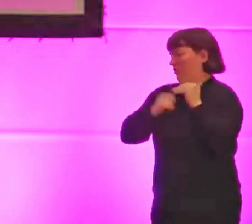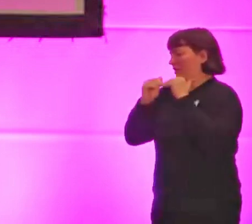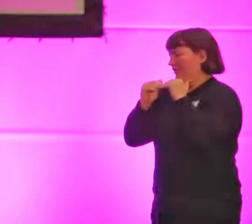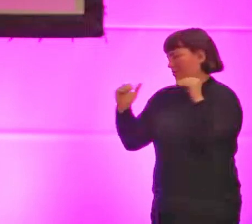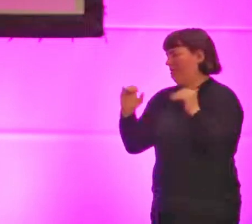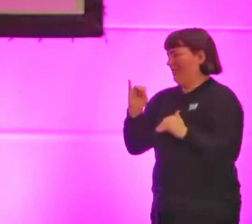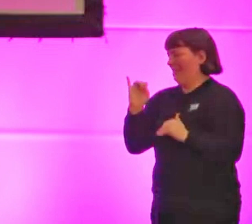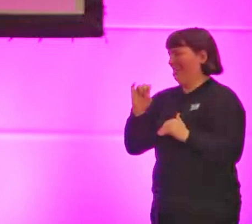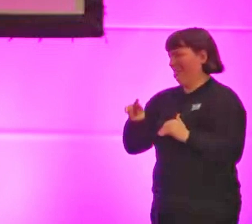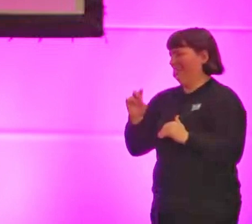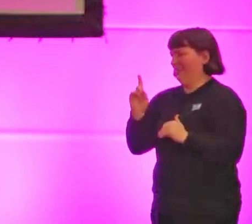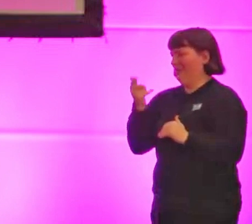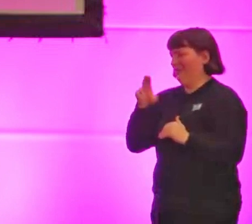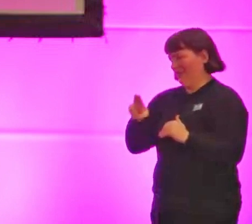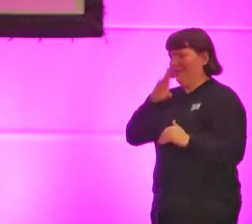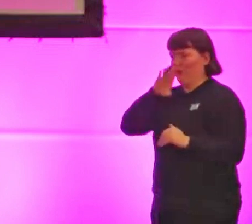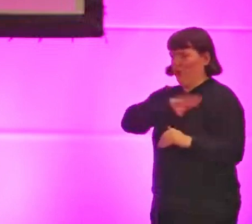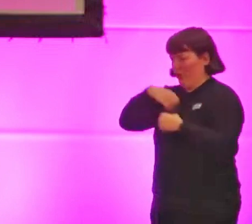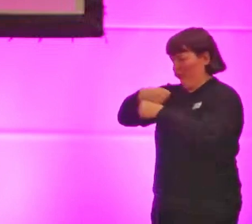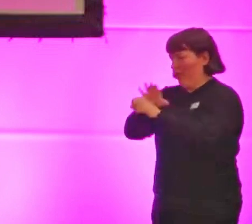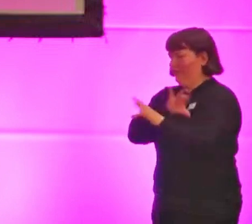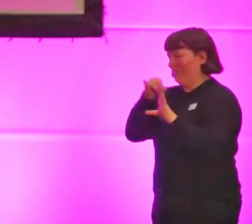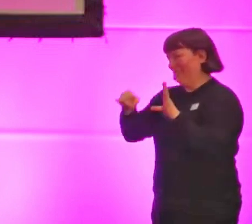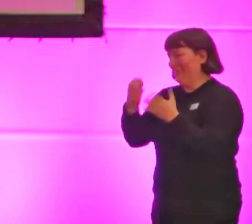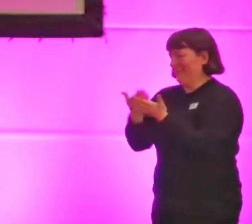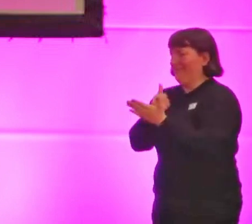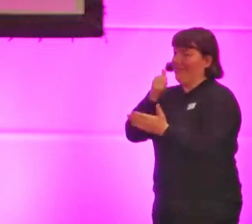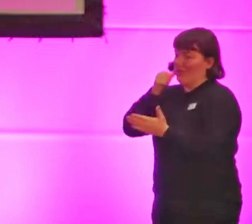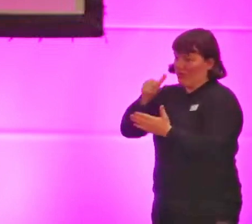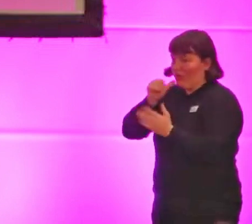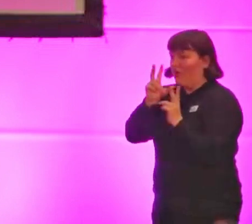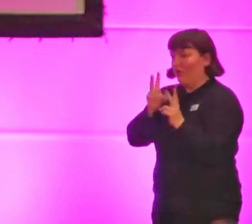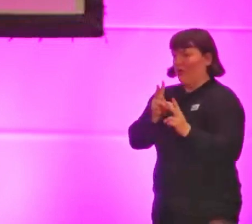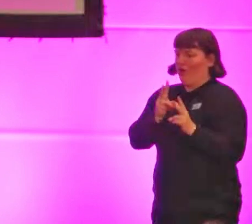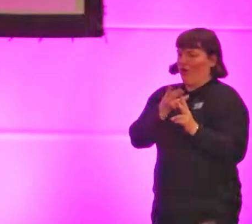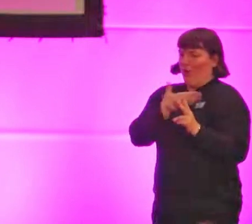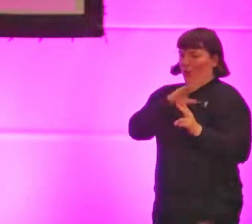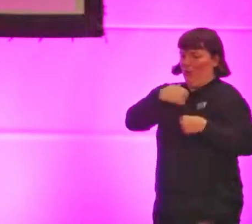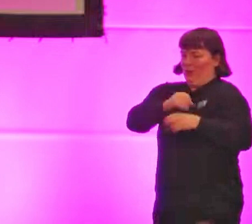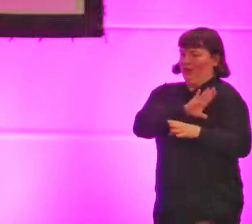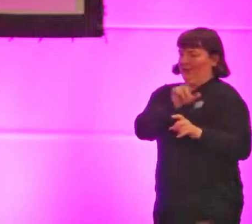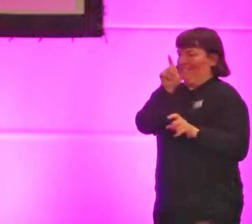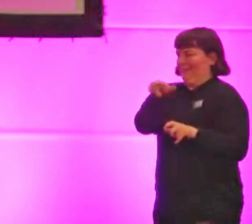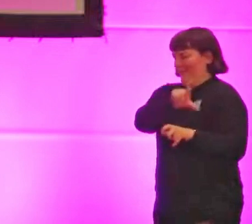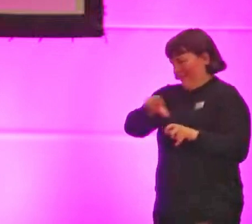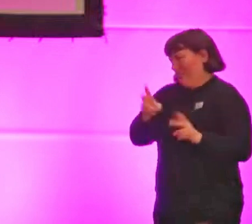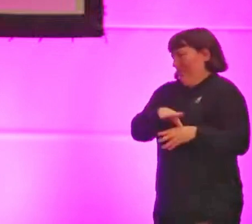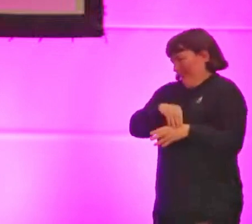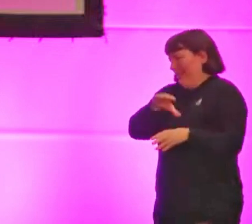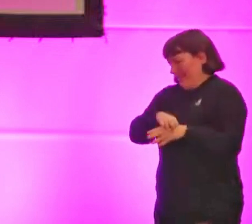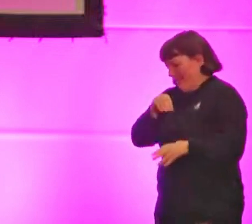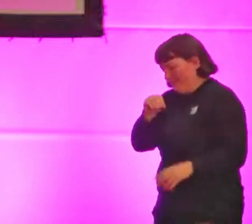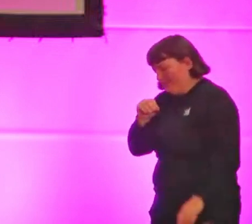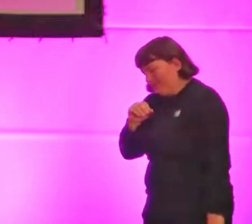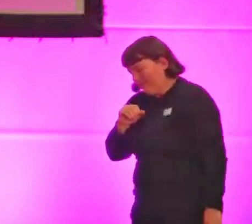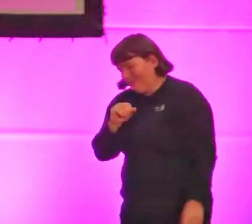i både dotterbolaget som verkade i Sudan och moderbolaget i Schweiz och Sverige. Och